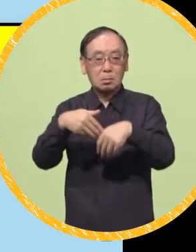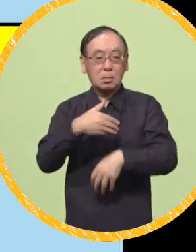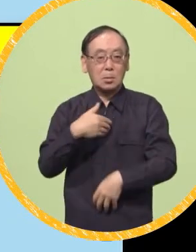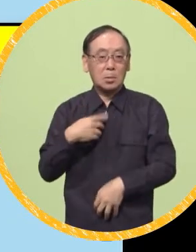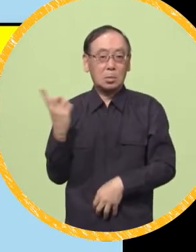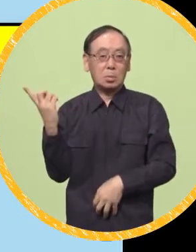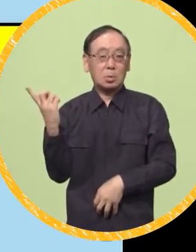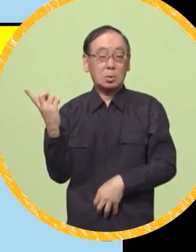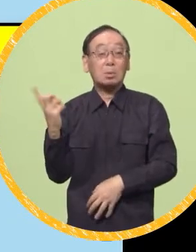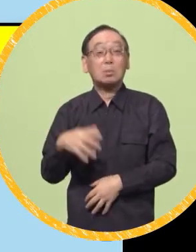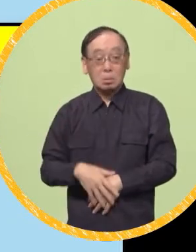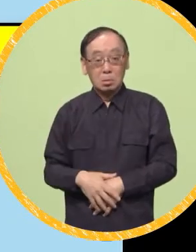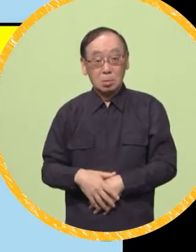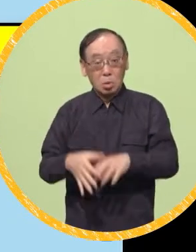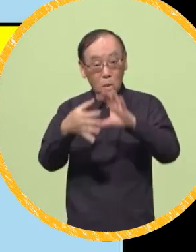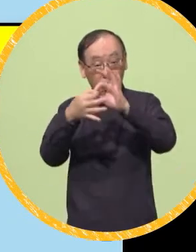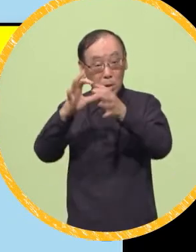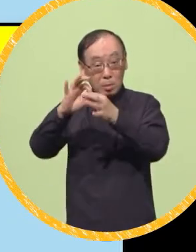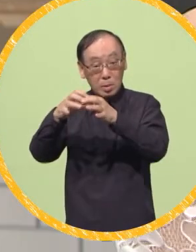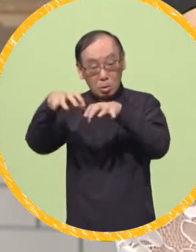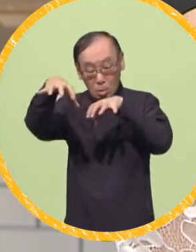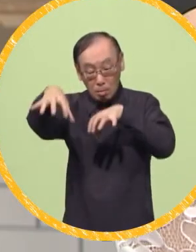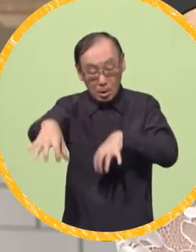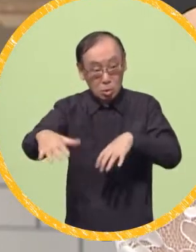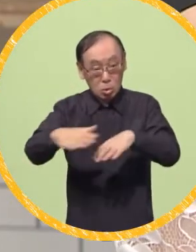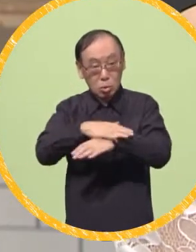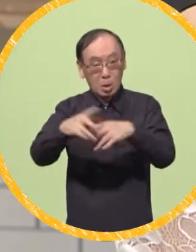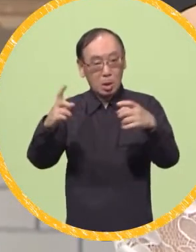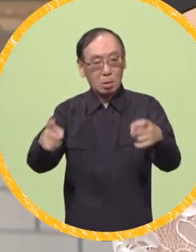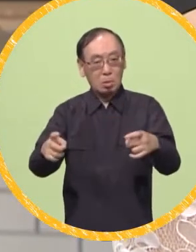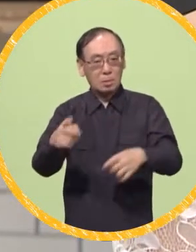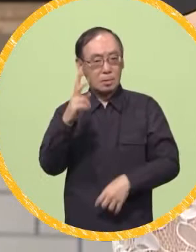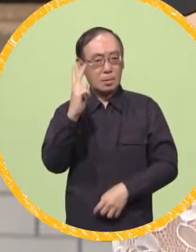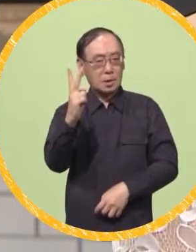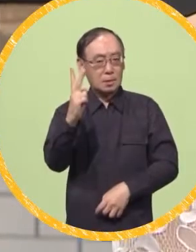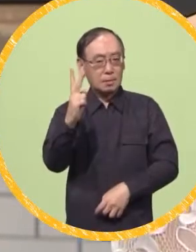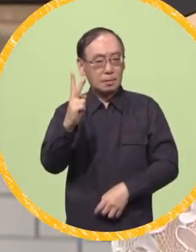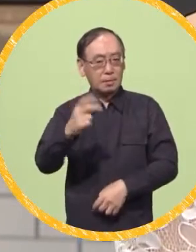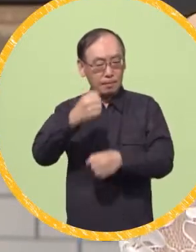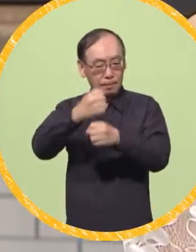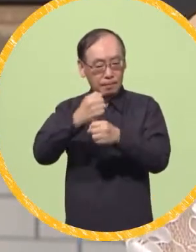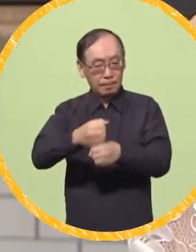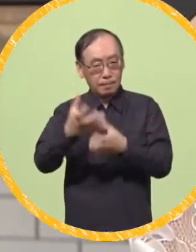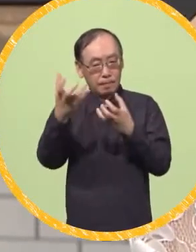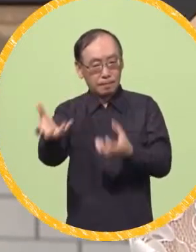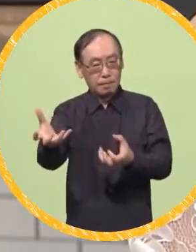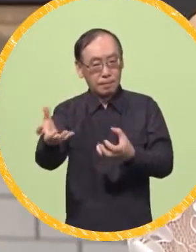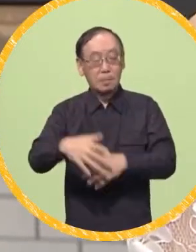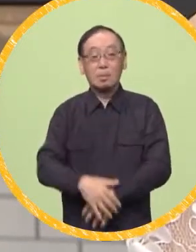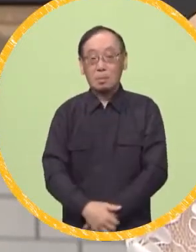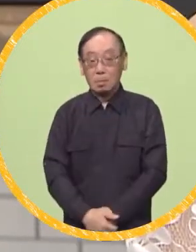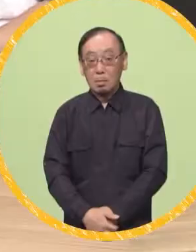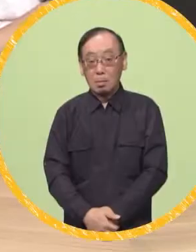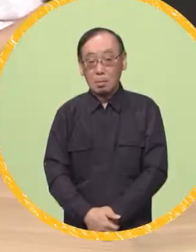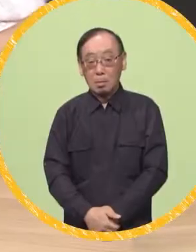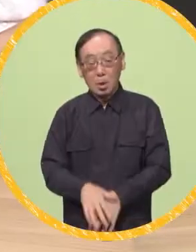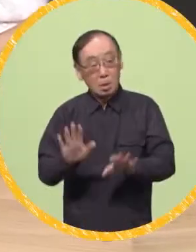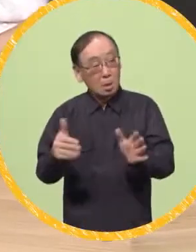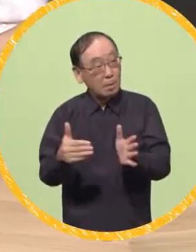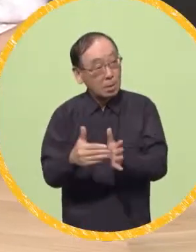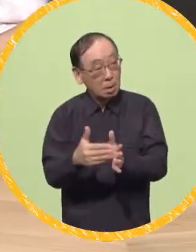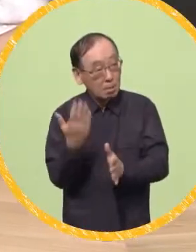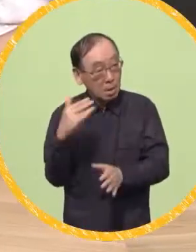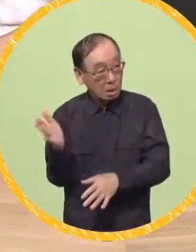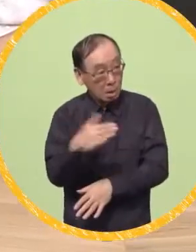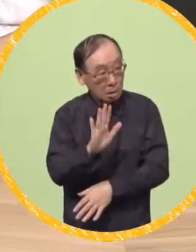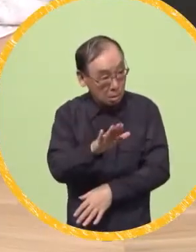でこれあのオリンピックの競技会場たら湘南行為で雰囲気設置しているんですねこれ今まで前ない